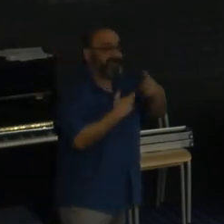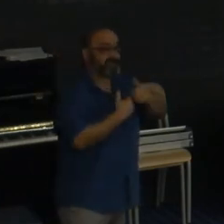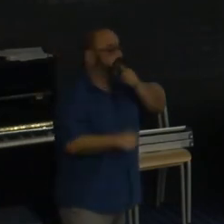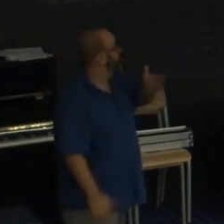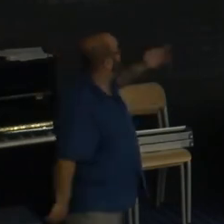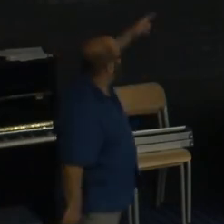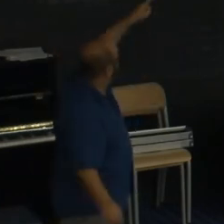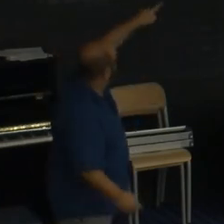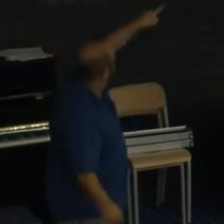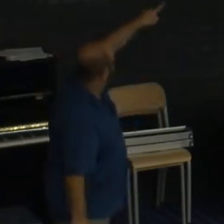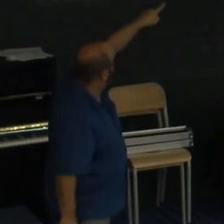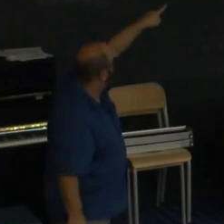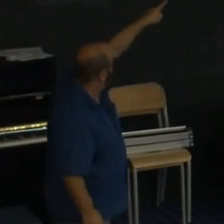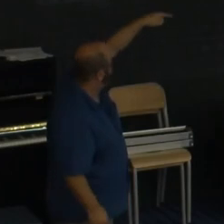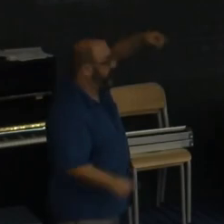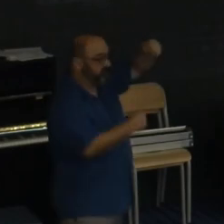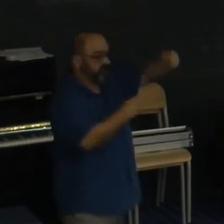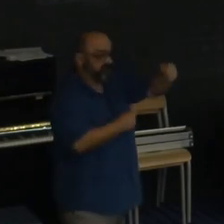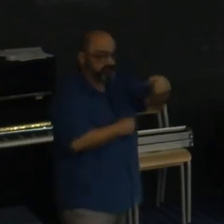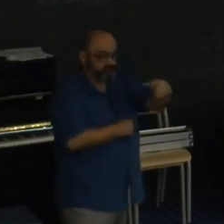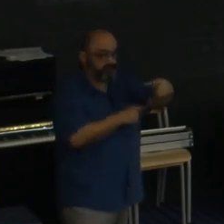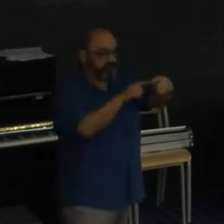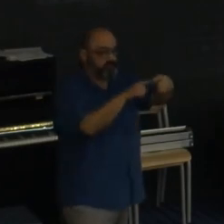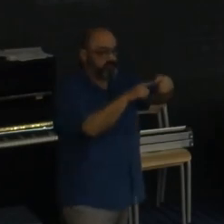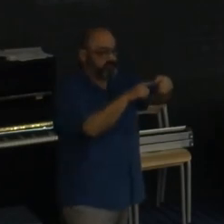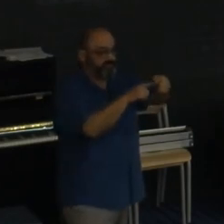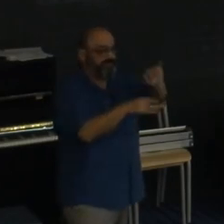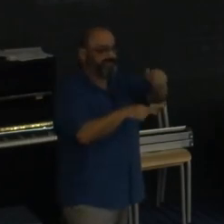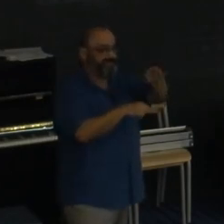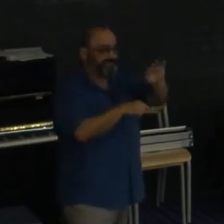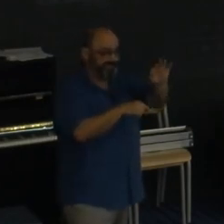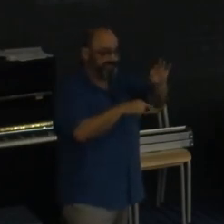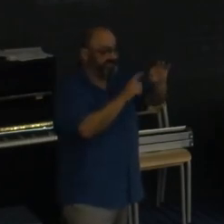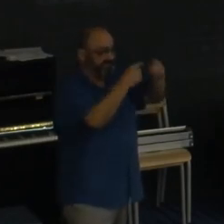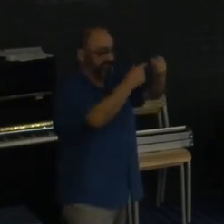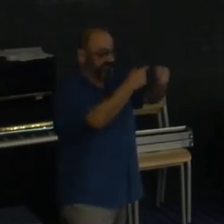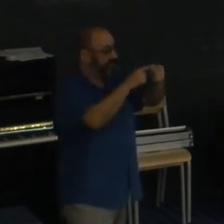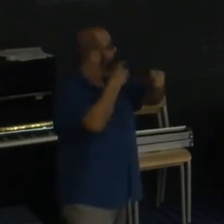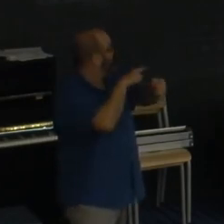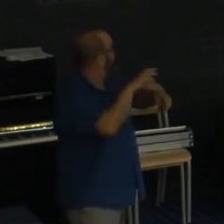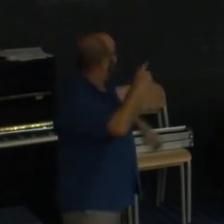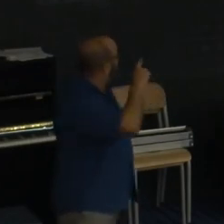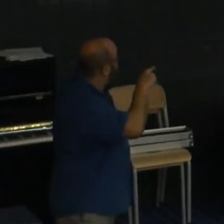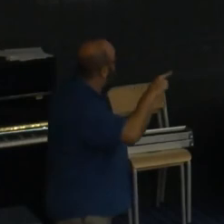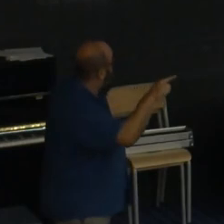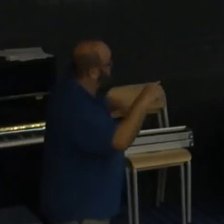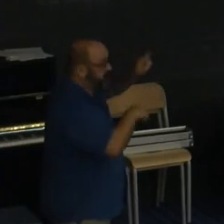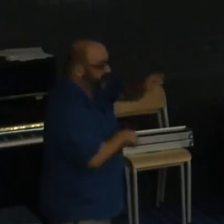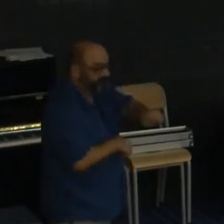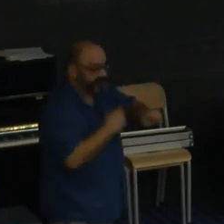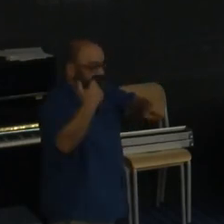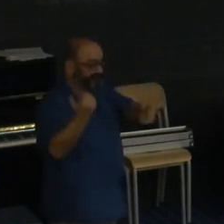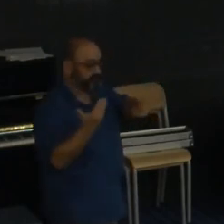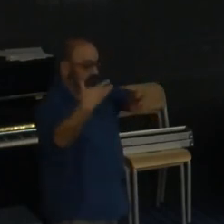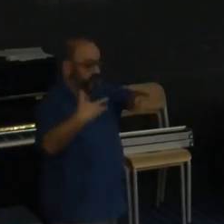Et effectivement, on voit le underscore init avec les variables qui sont définies sur le côté, la stack, on peut se balader dedans et ainsi de suite.